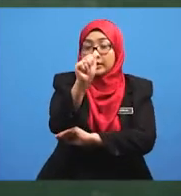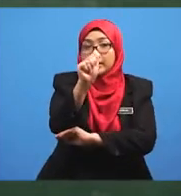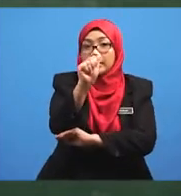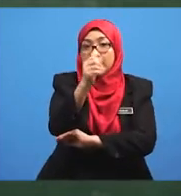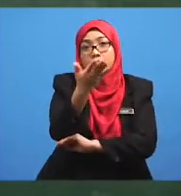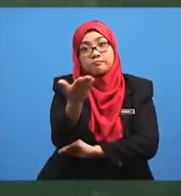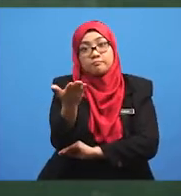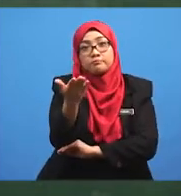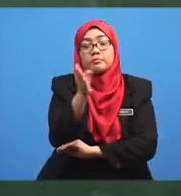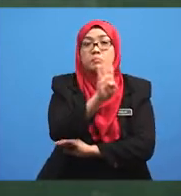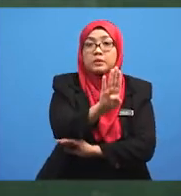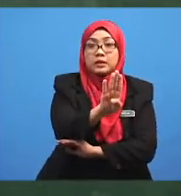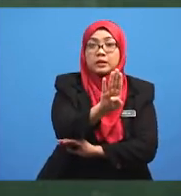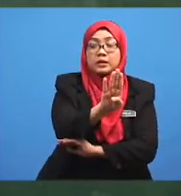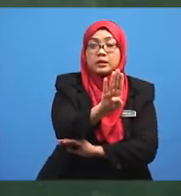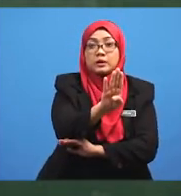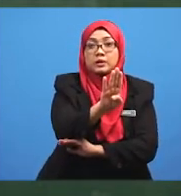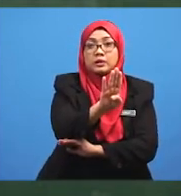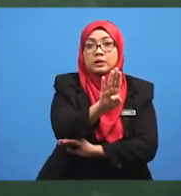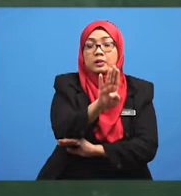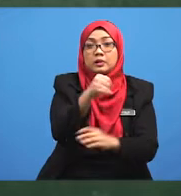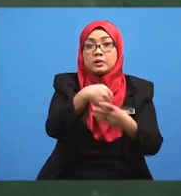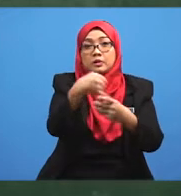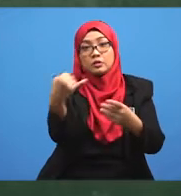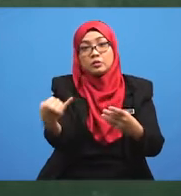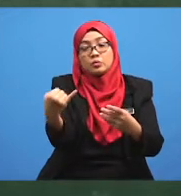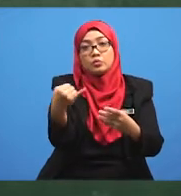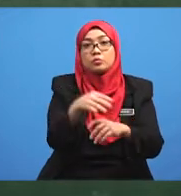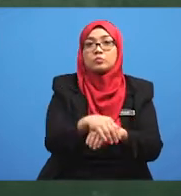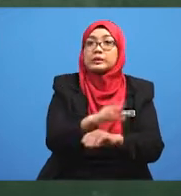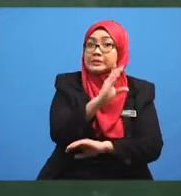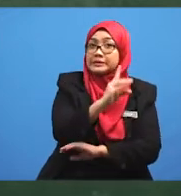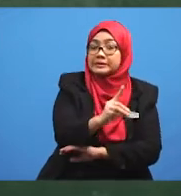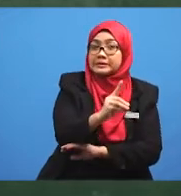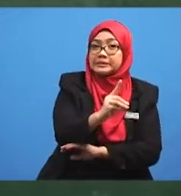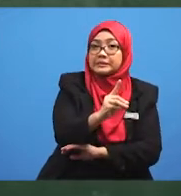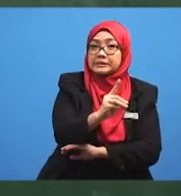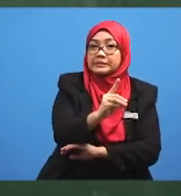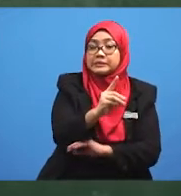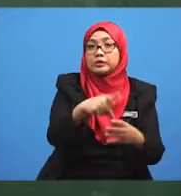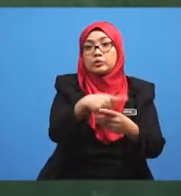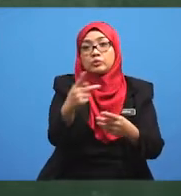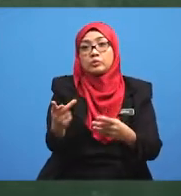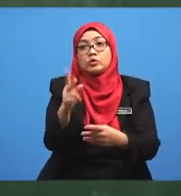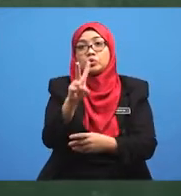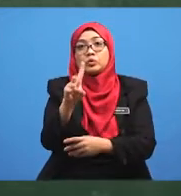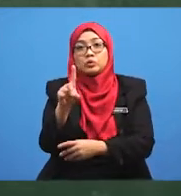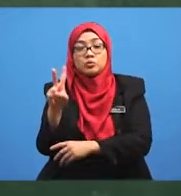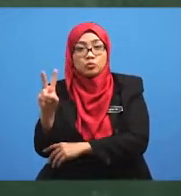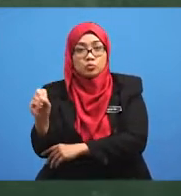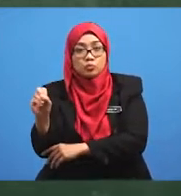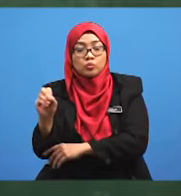B, strontium 90, C, iodin 131, D, polonium 210.